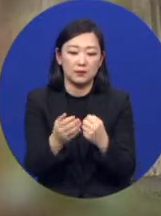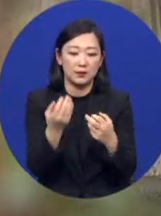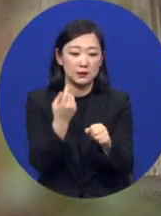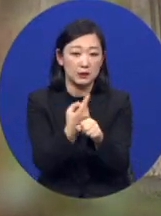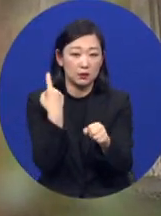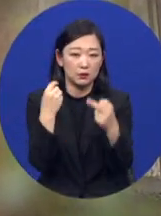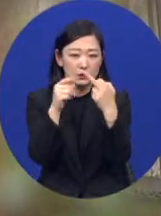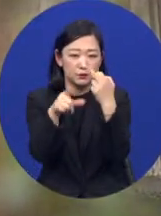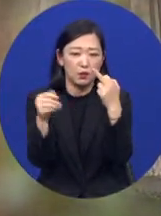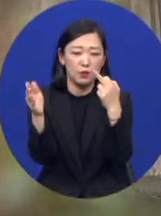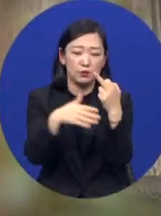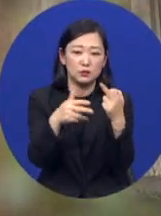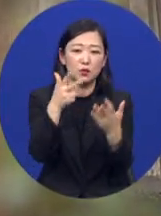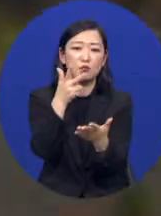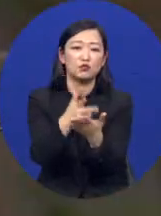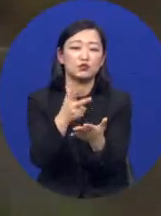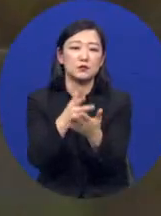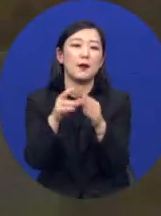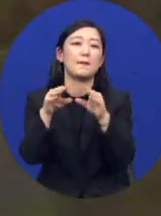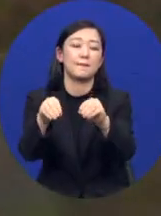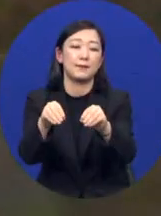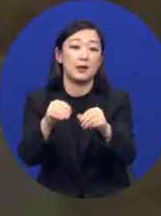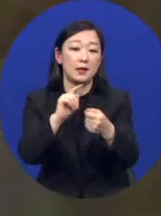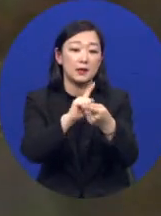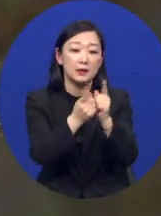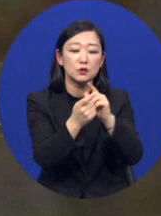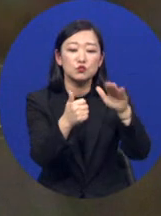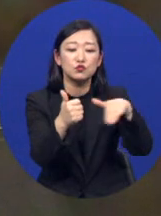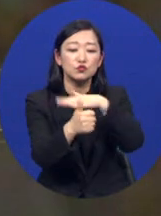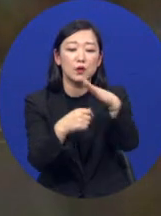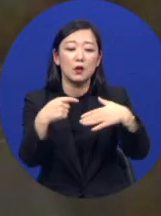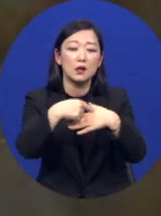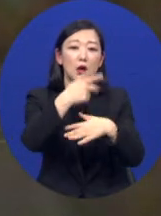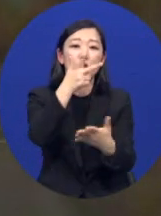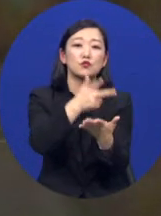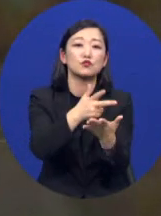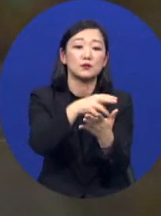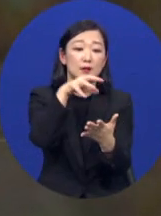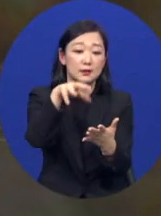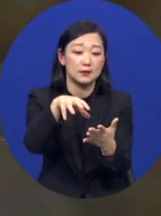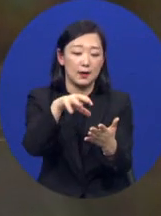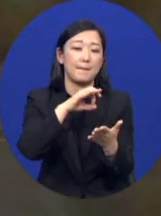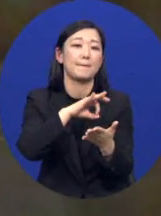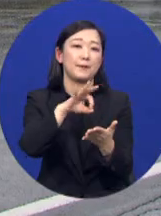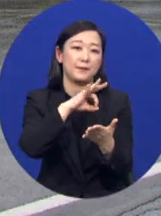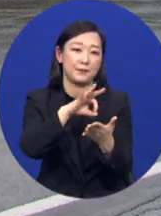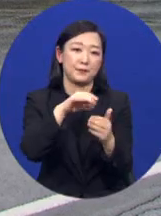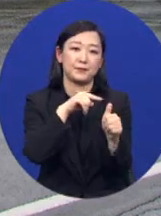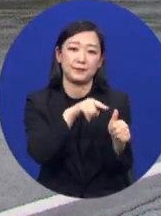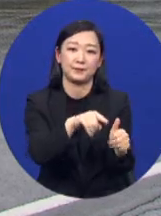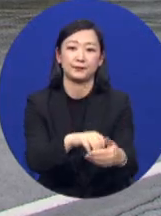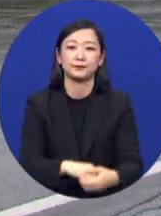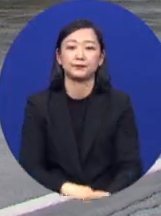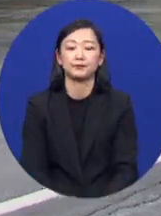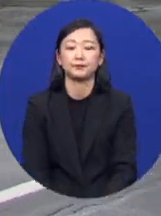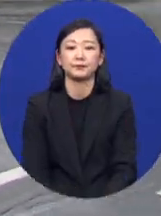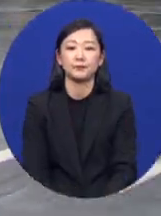전기차 주차를 금지했습니다 대신 주변 야외주차장을 이용할 수 있도록 하고 있습니다